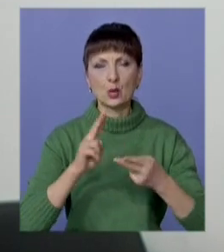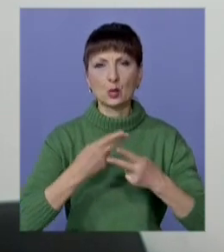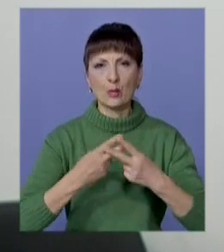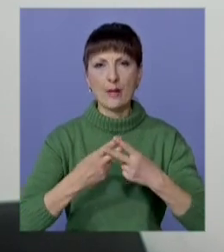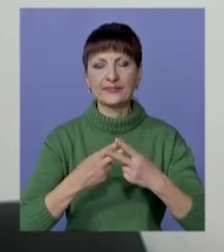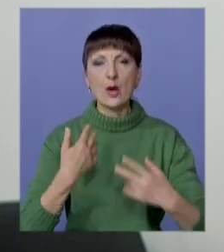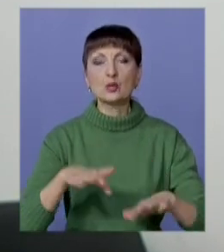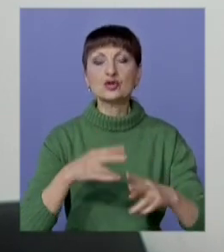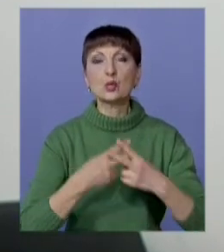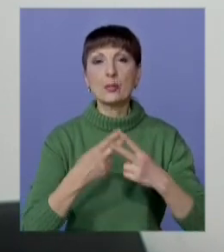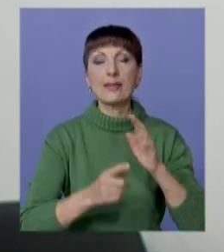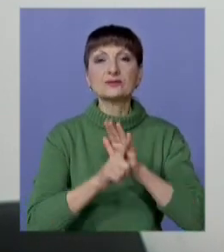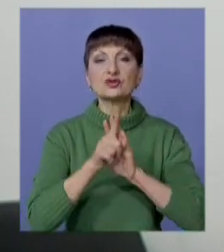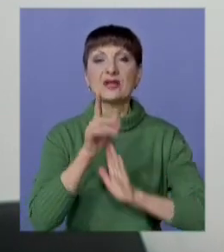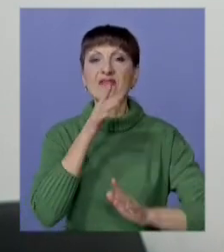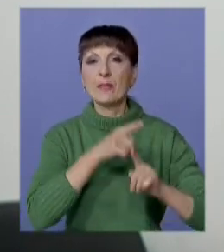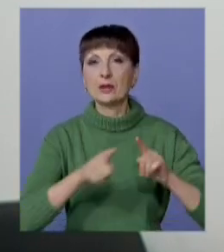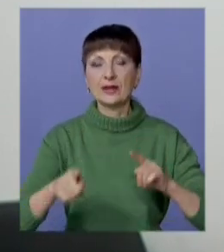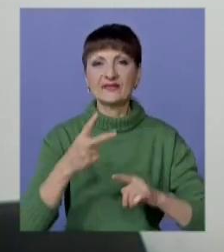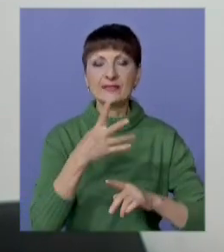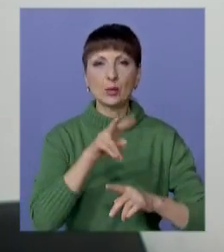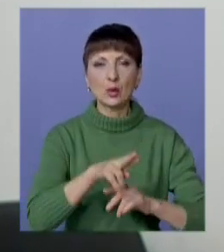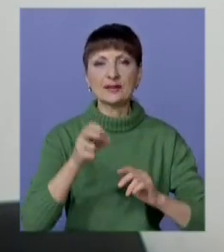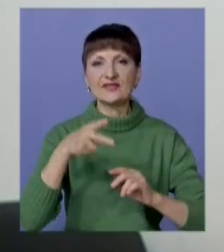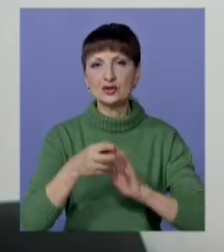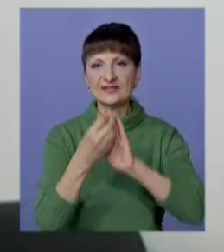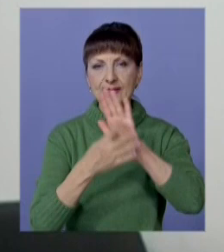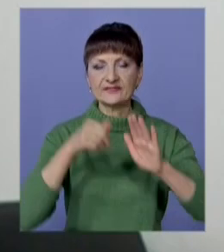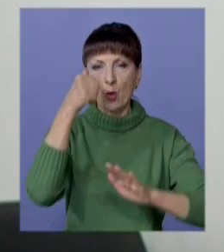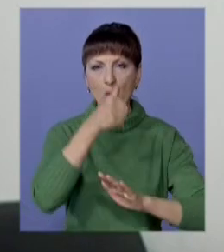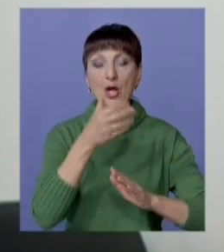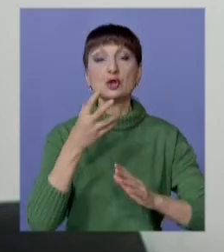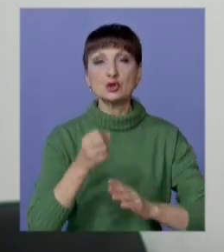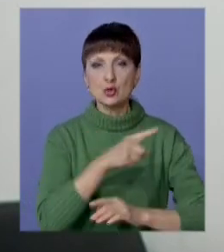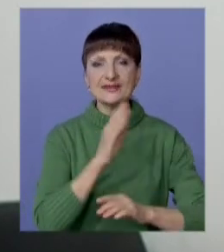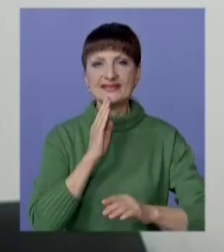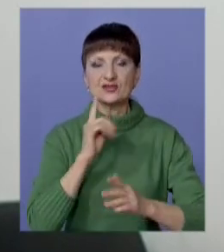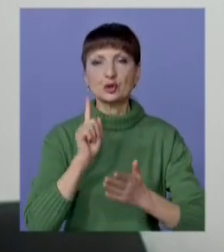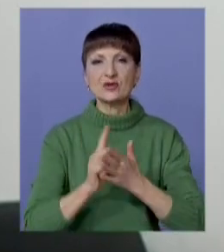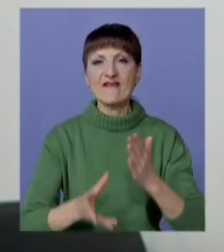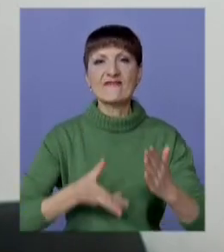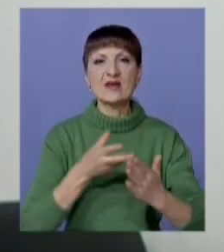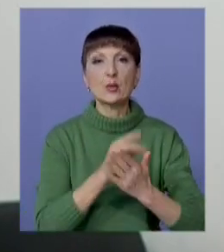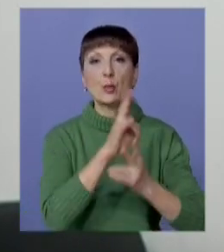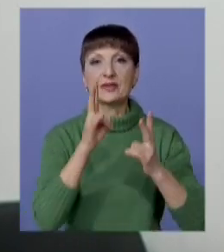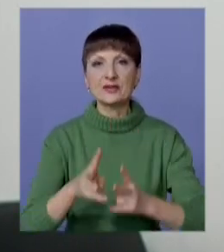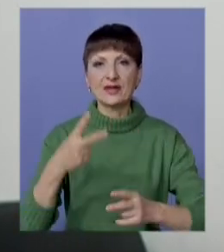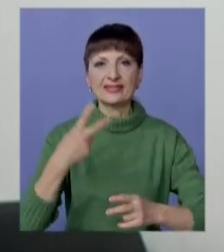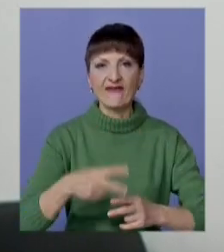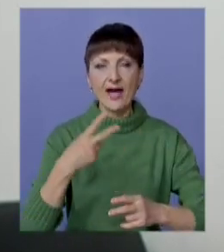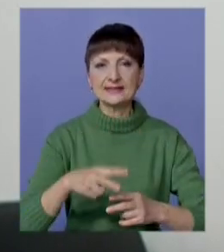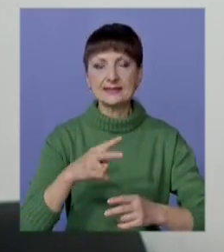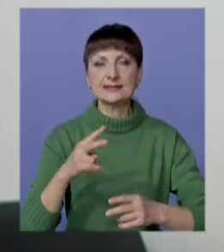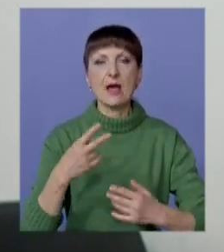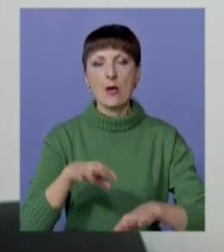Отбывание наказания считать с 25 июля 2019 года. Помимо этого, Саягуль Жаналык должна выплатить потерпевшим 20 месячных